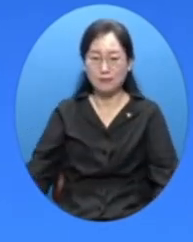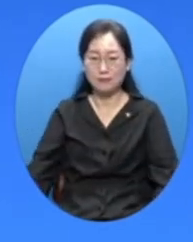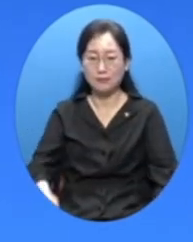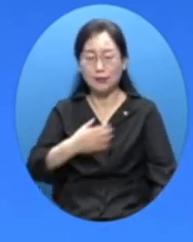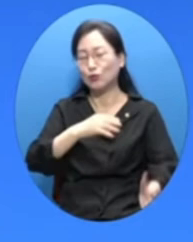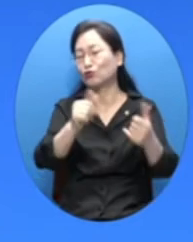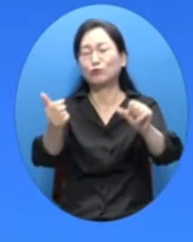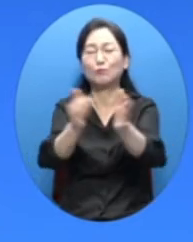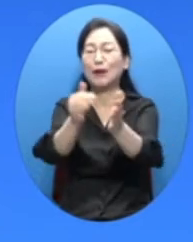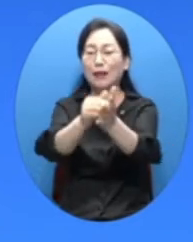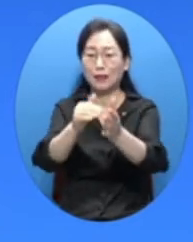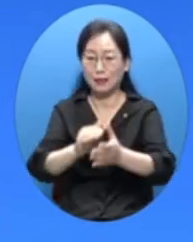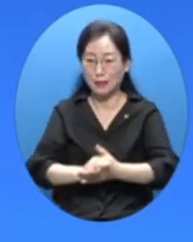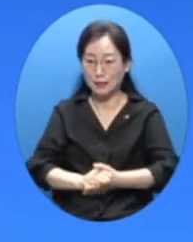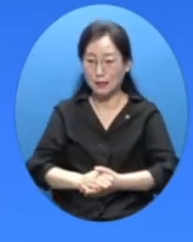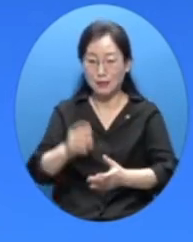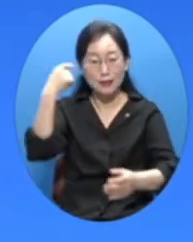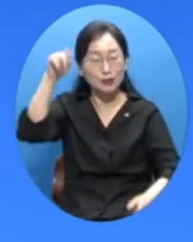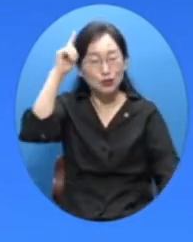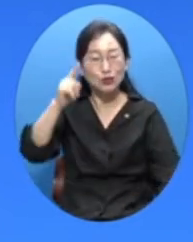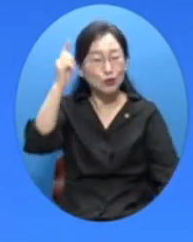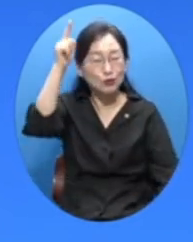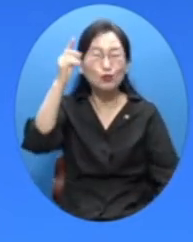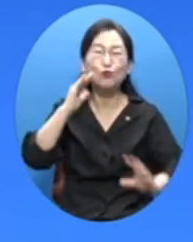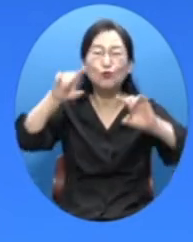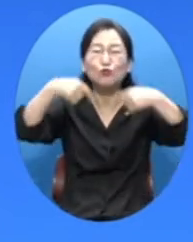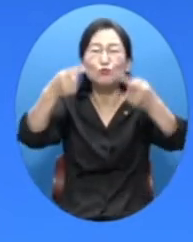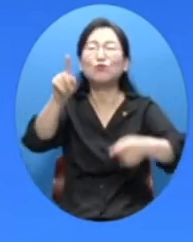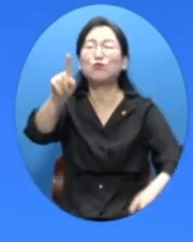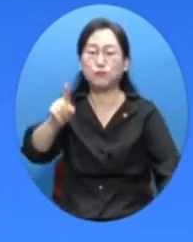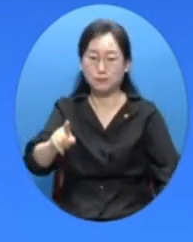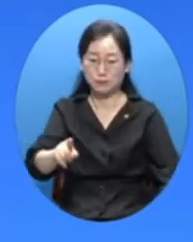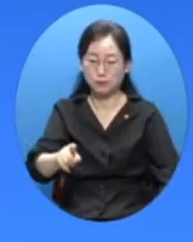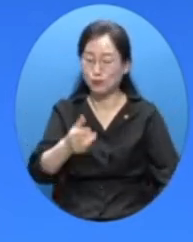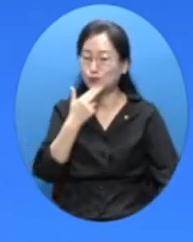죽으면 그만이지 지옥이 어디고 천국이 어딨냐고.